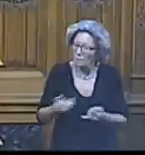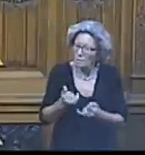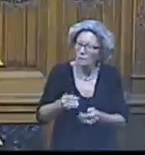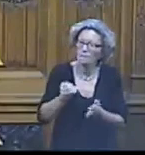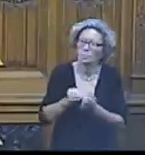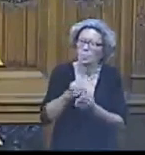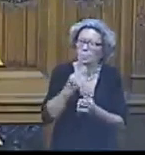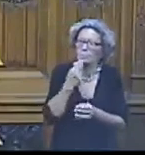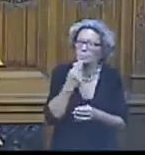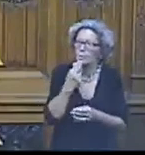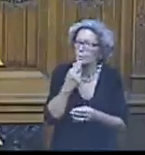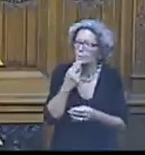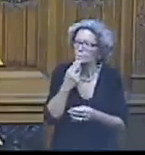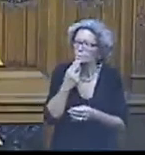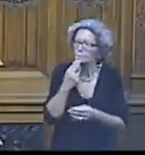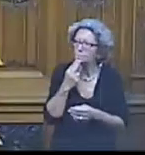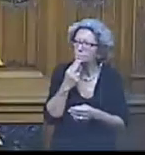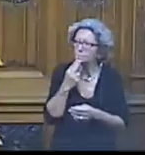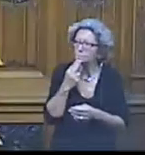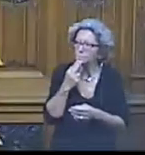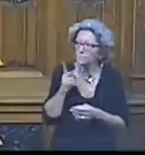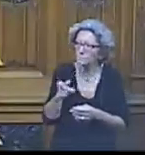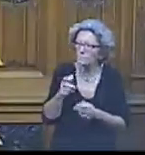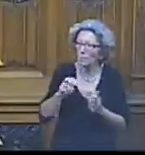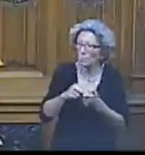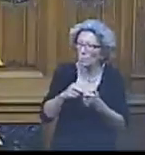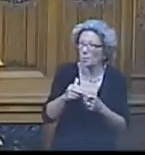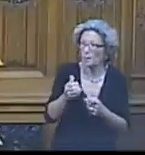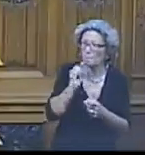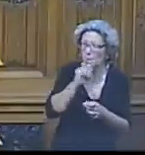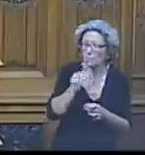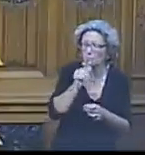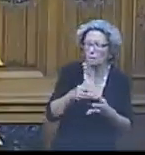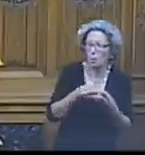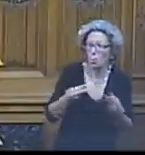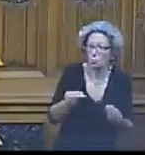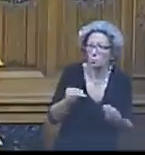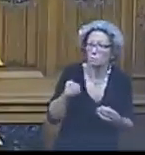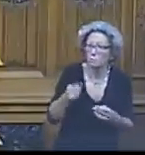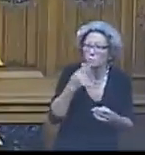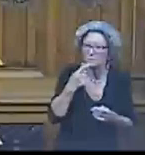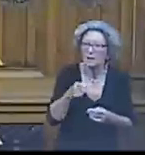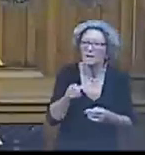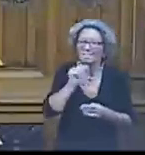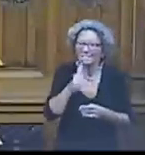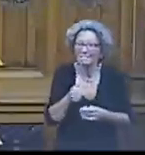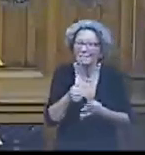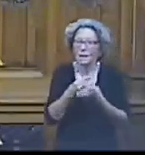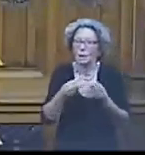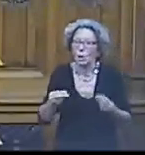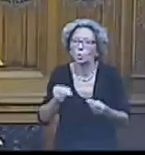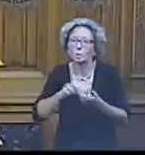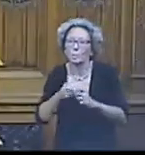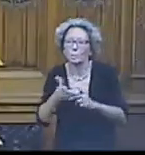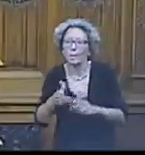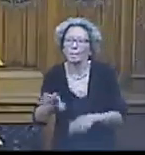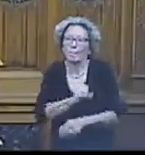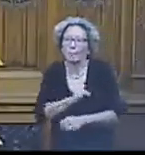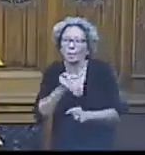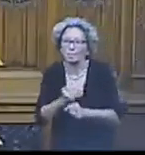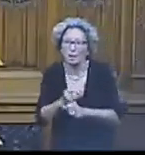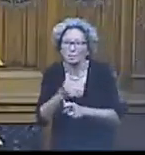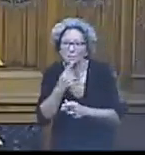welche, die nicht nur das Problem nicht lösen, sondern die von dem nicht gelösten Problem profitieren, die alles tun,